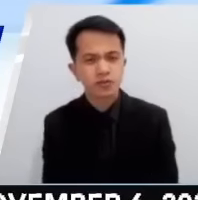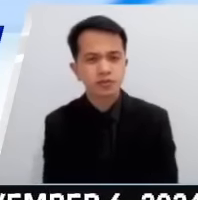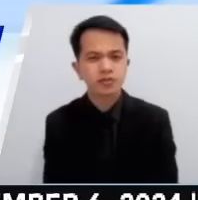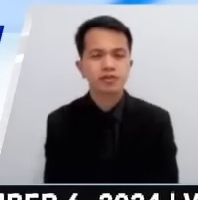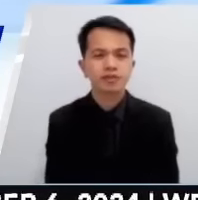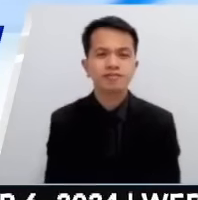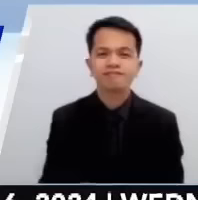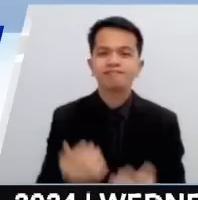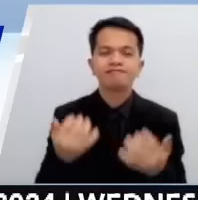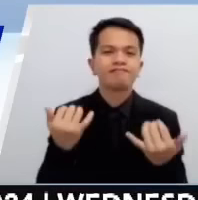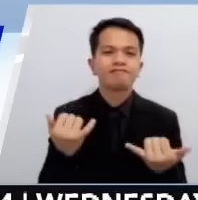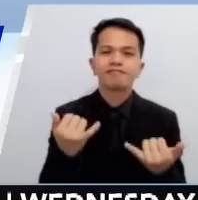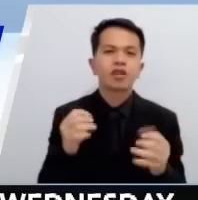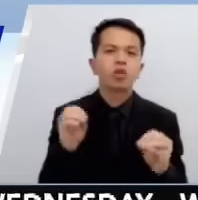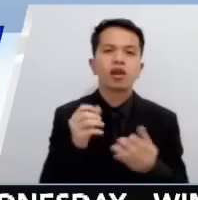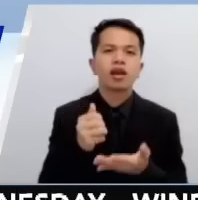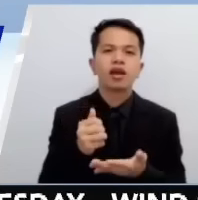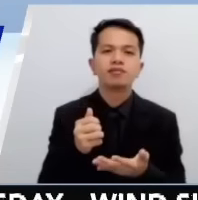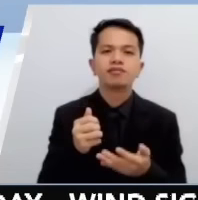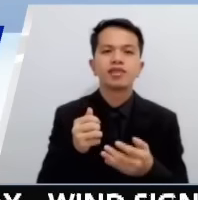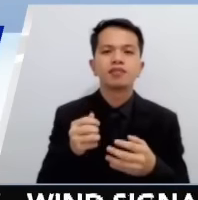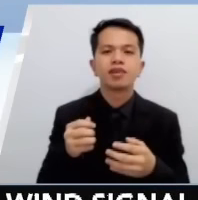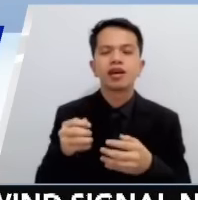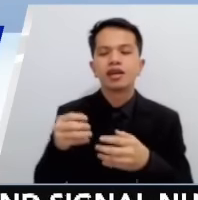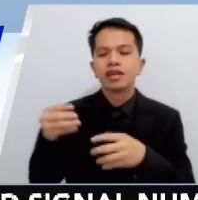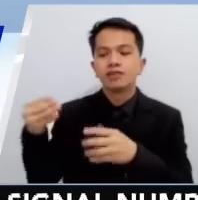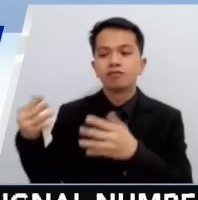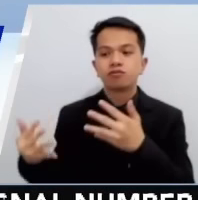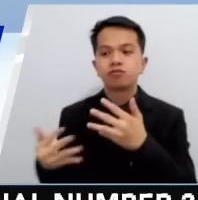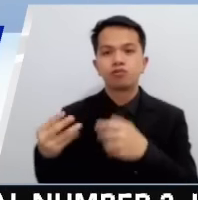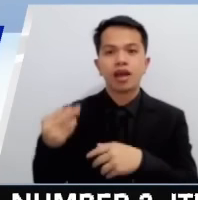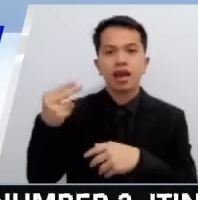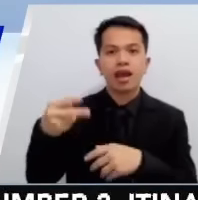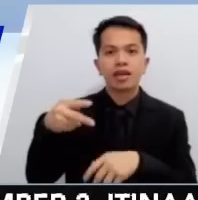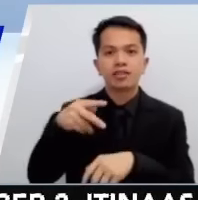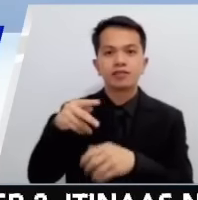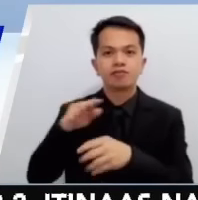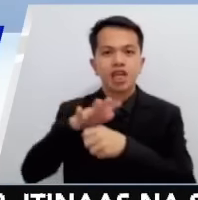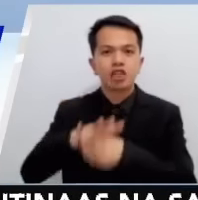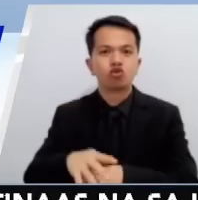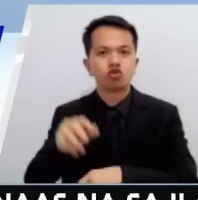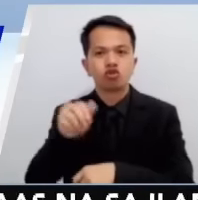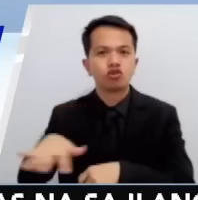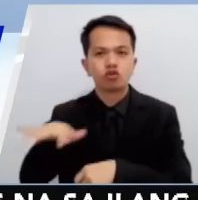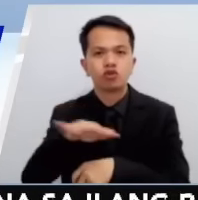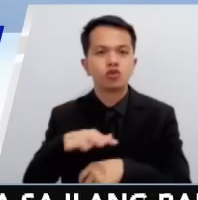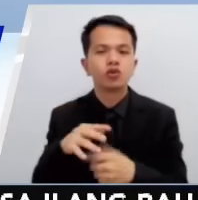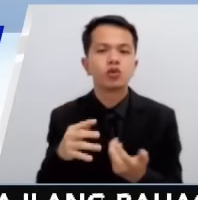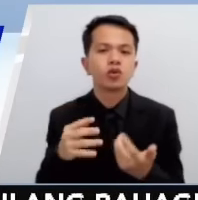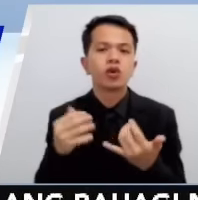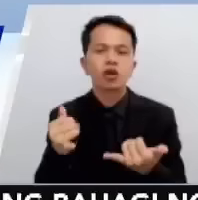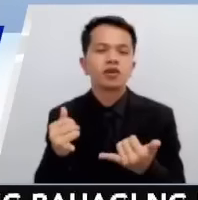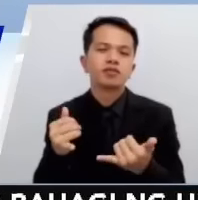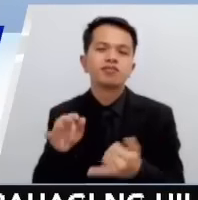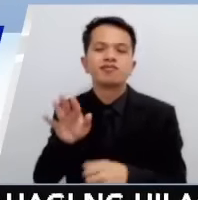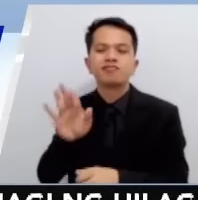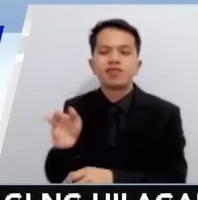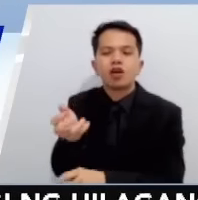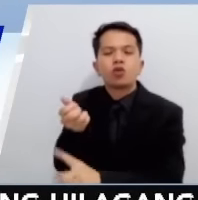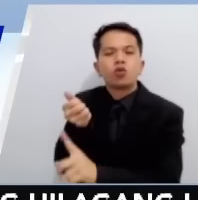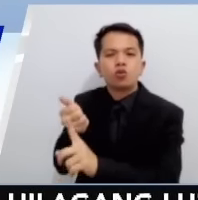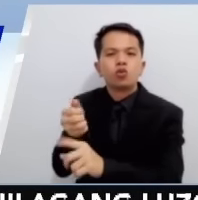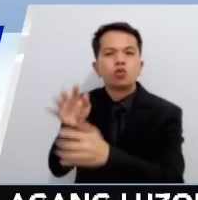walang tumutulong na high pressure area po sa bagyo para ito ay kumilos kaya sariling ah kakayahan po niya ang